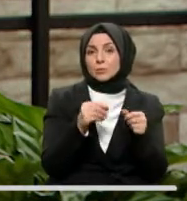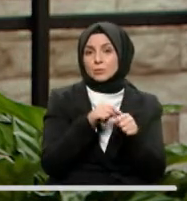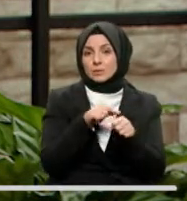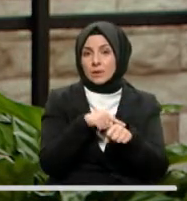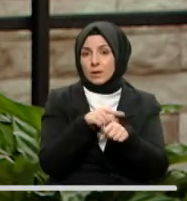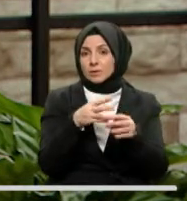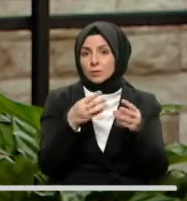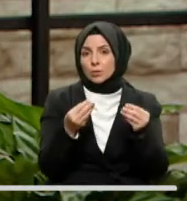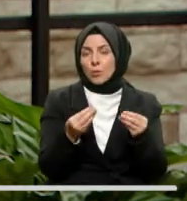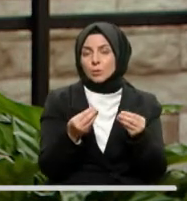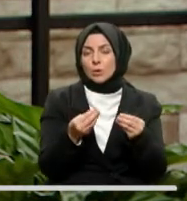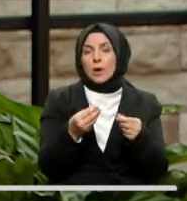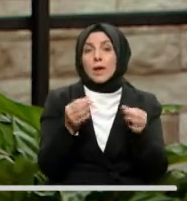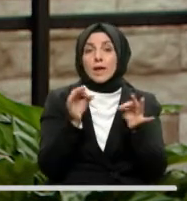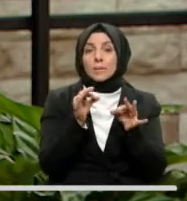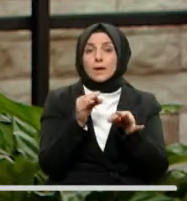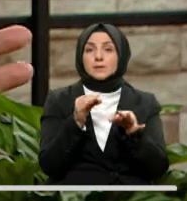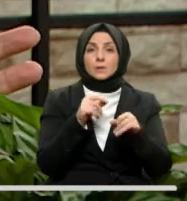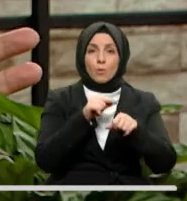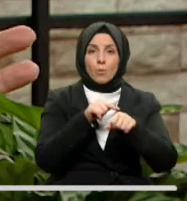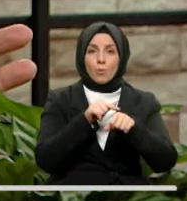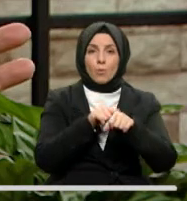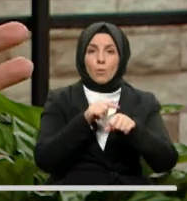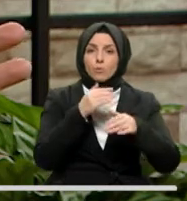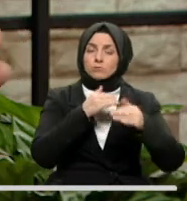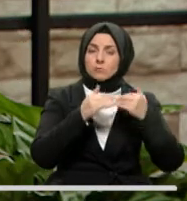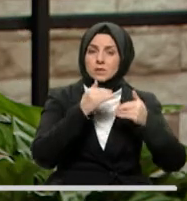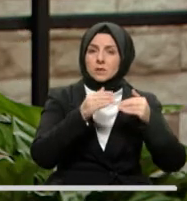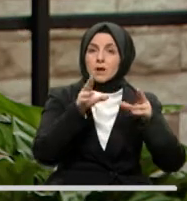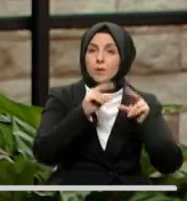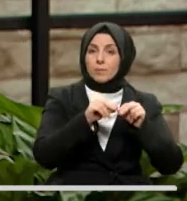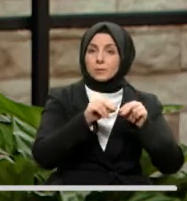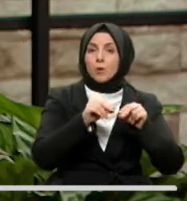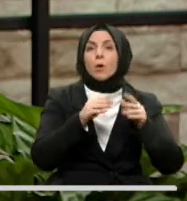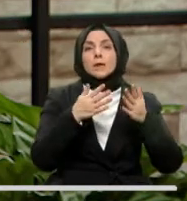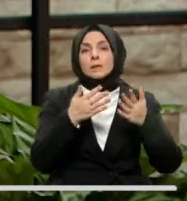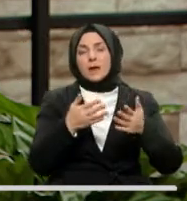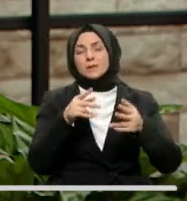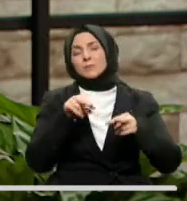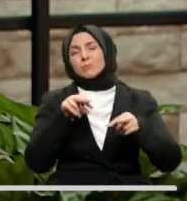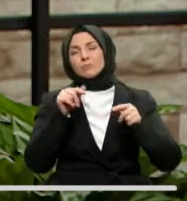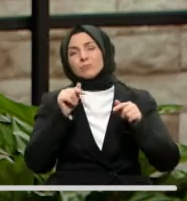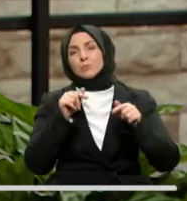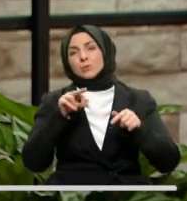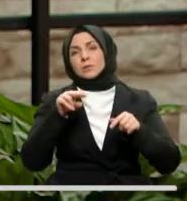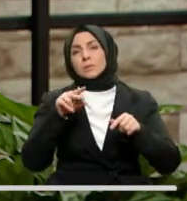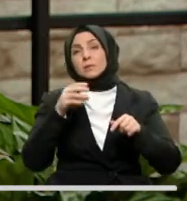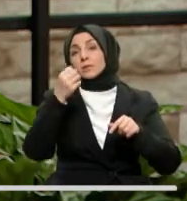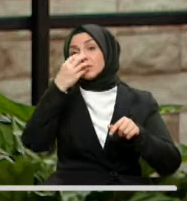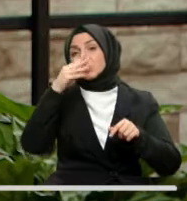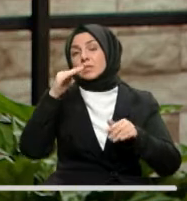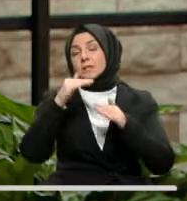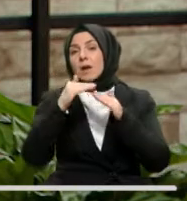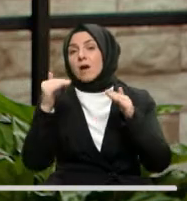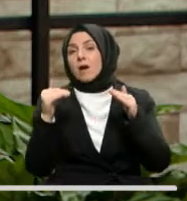burada çok hızlı yara olan yerden yeni katıyor Dolayısıyla onları mutlaka kesin alttan bir santimetre